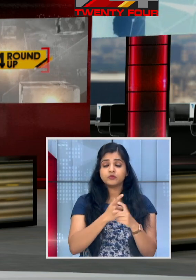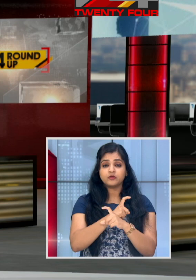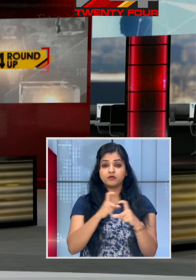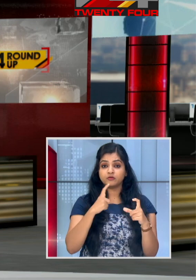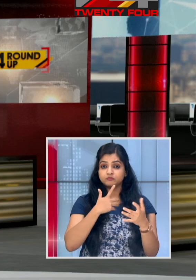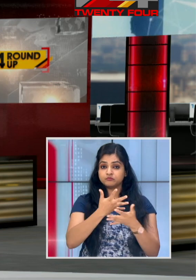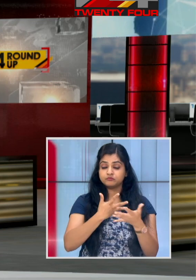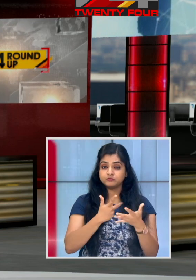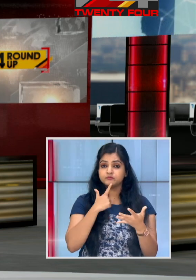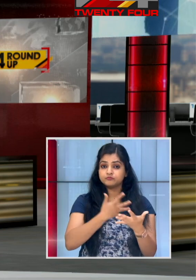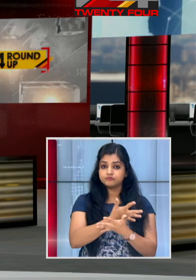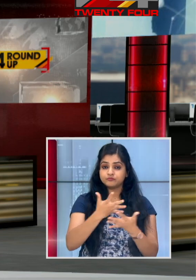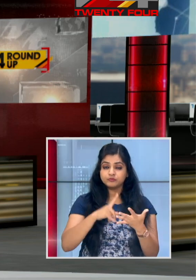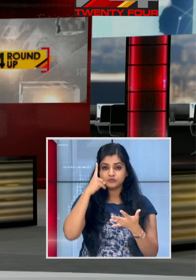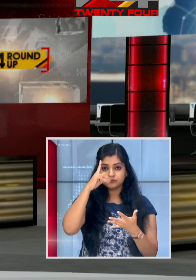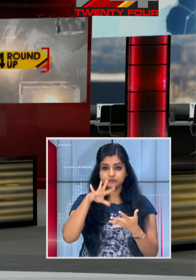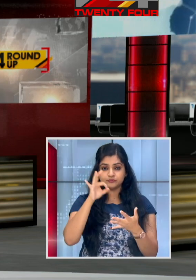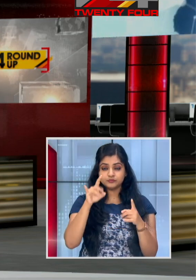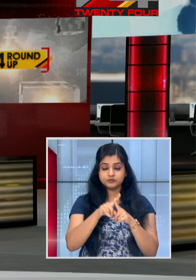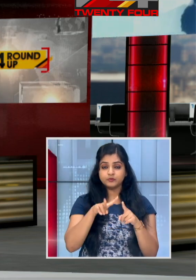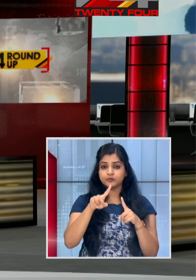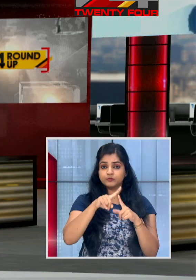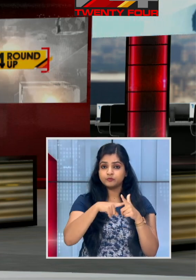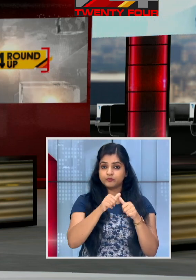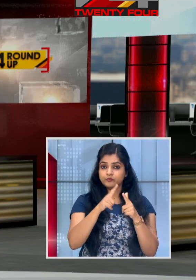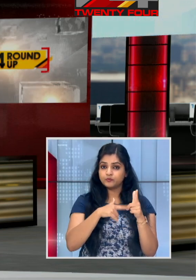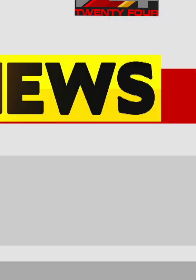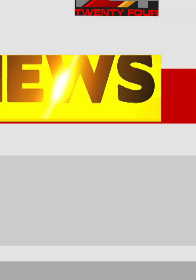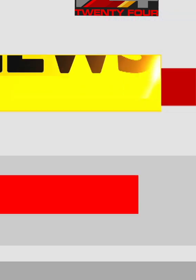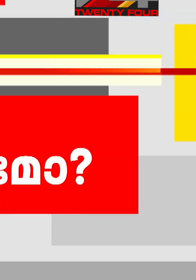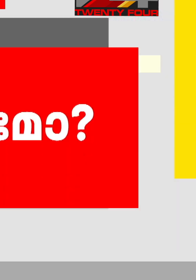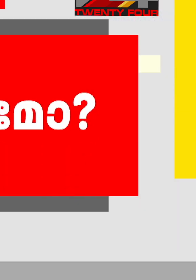ചർച്ചകൾ, അഭിപ്രായ രൂപീകരണം വിജയ് നടത്തുന്നുണ്ട് അല്ലേ?